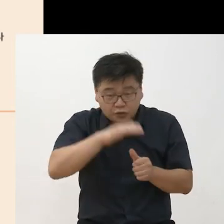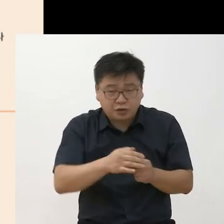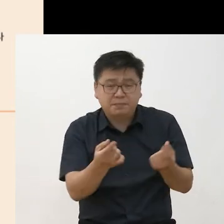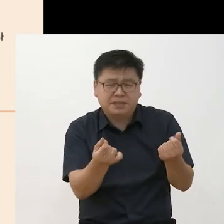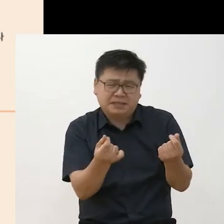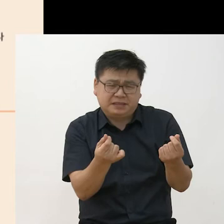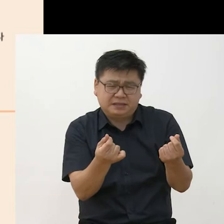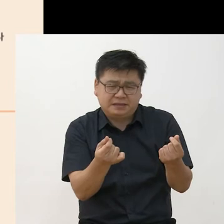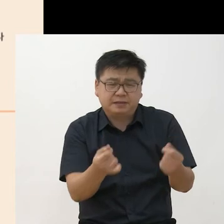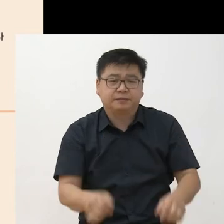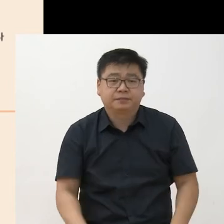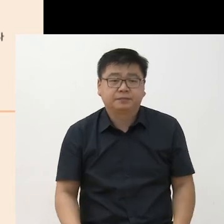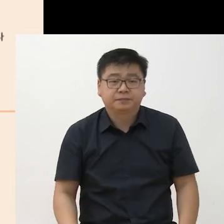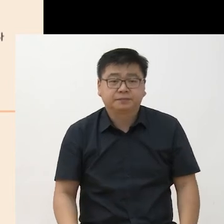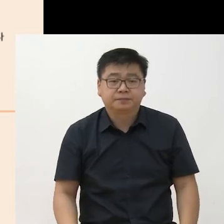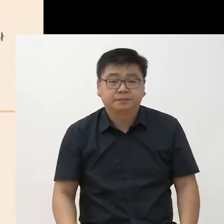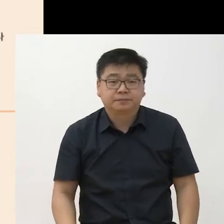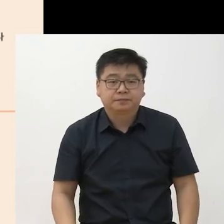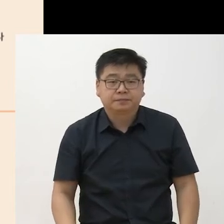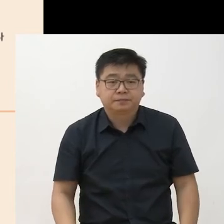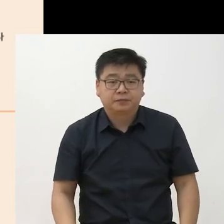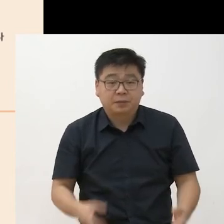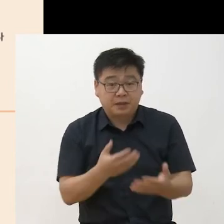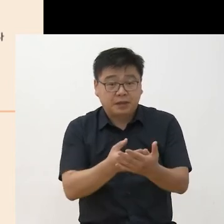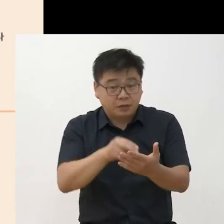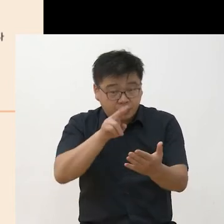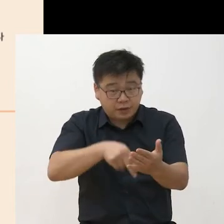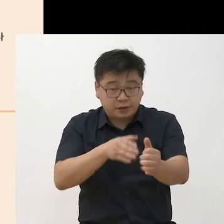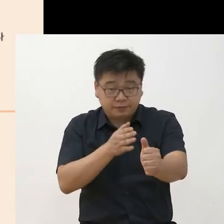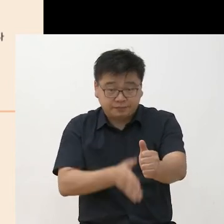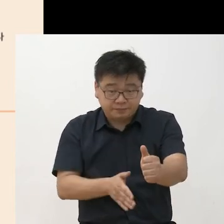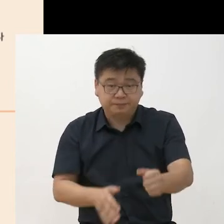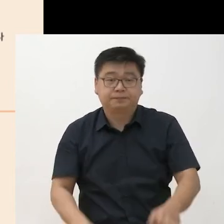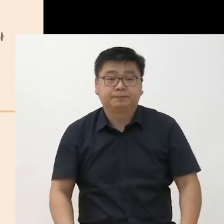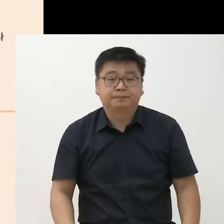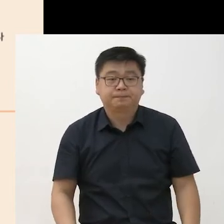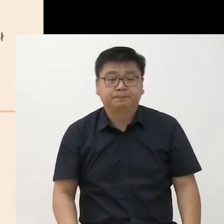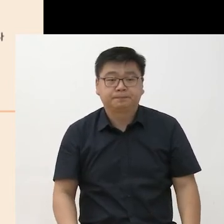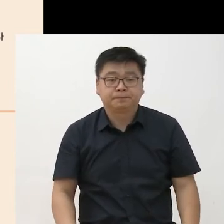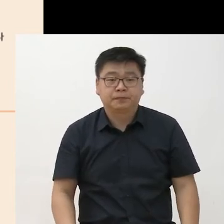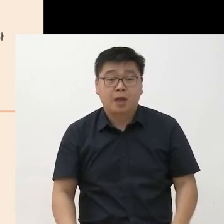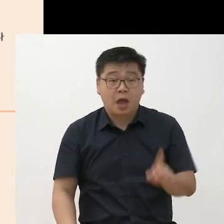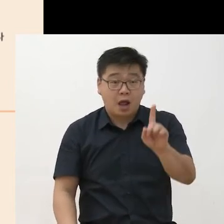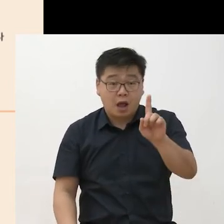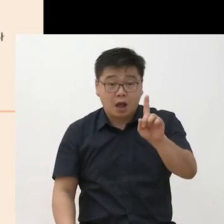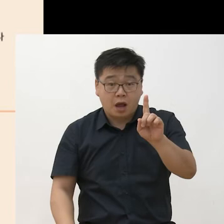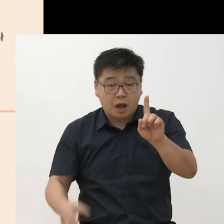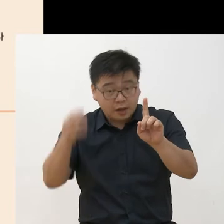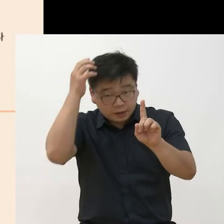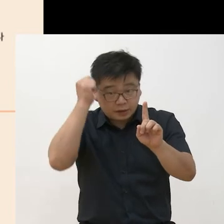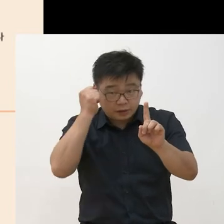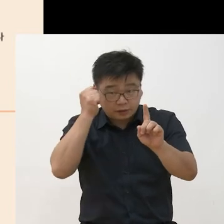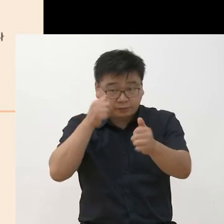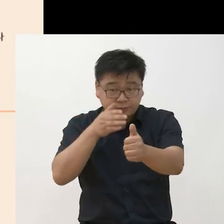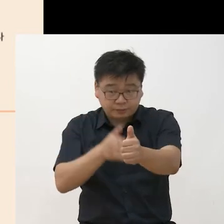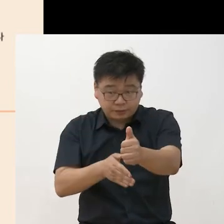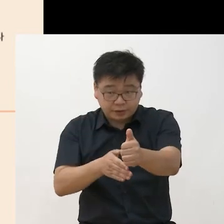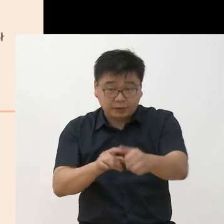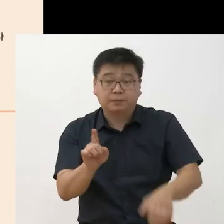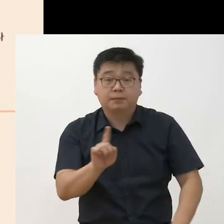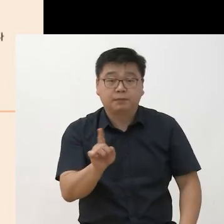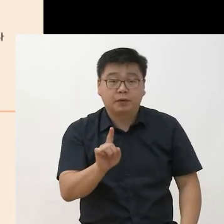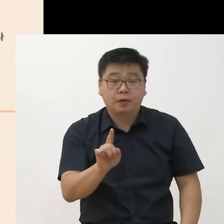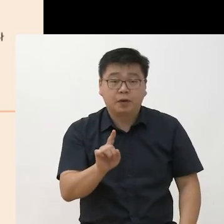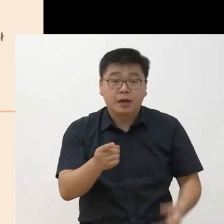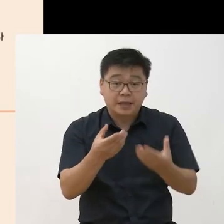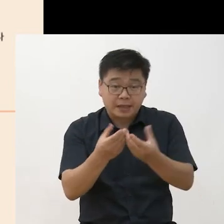크게 차이가 없어서 자료로 대신하도록 하겠습니다. 한 가지 좀 참고해 주실 부분은